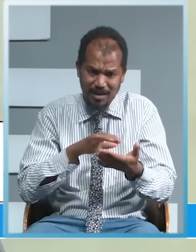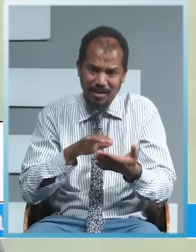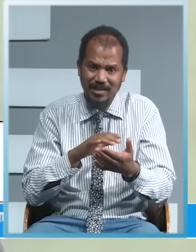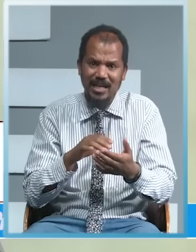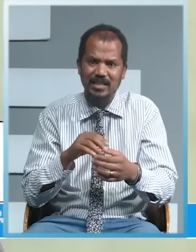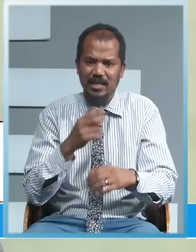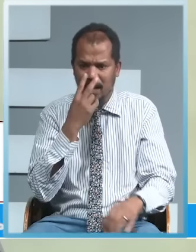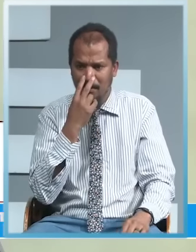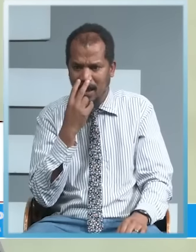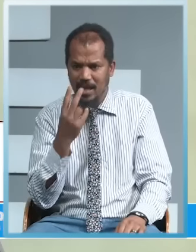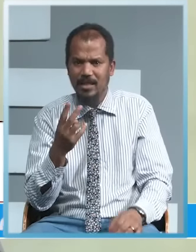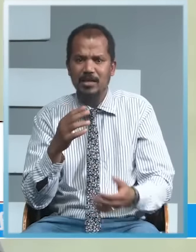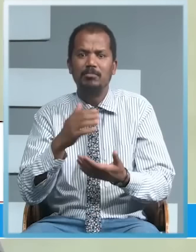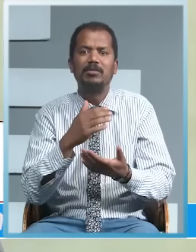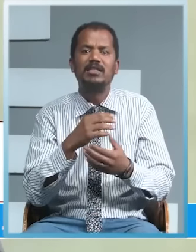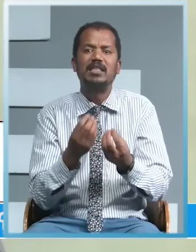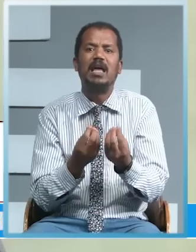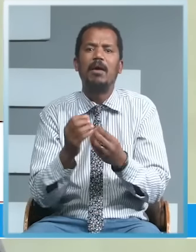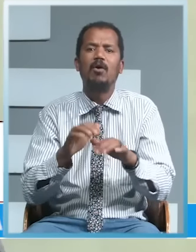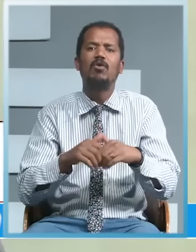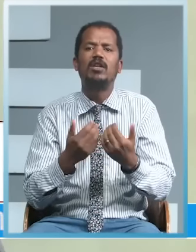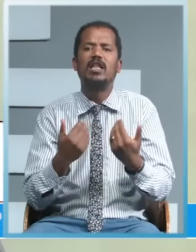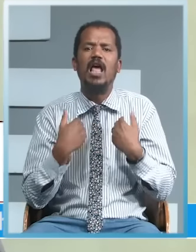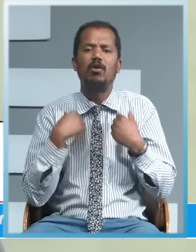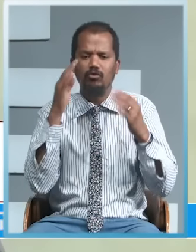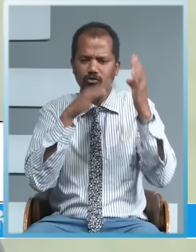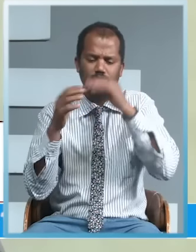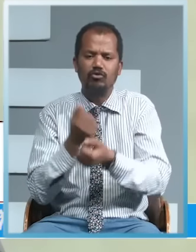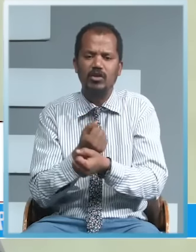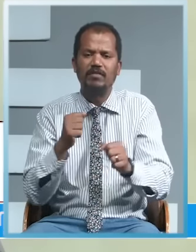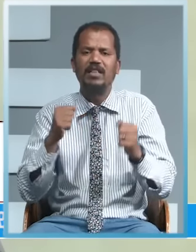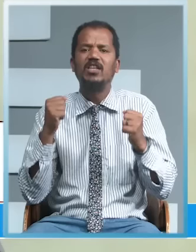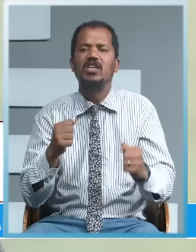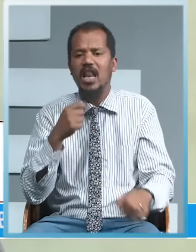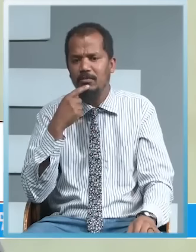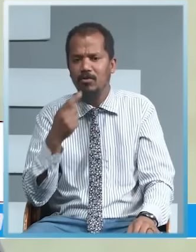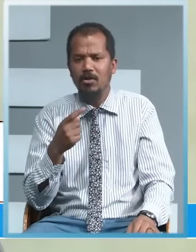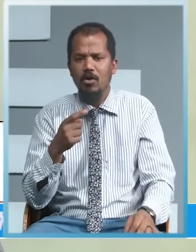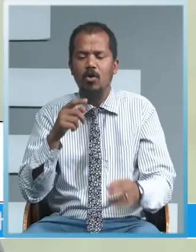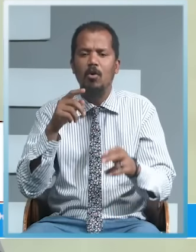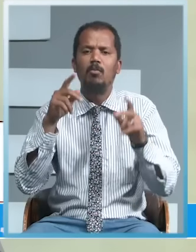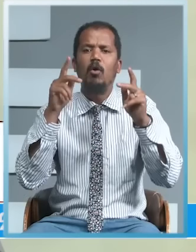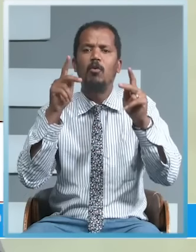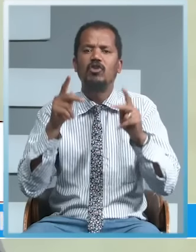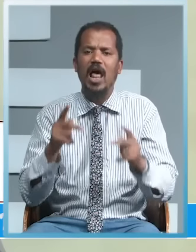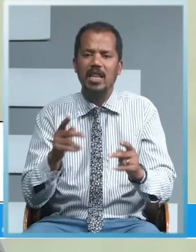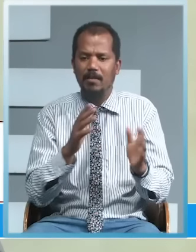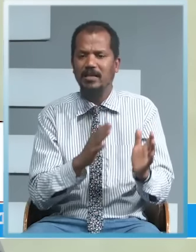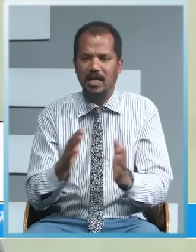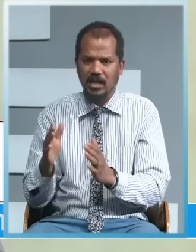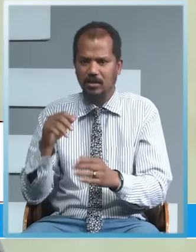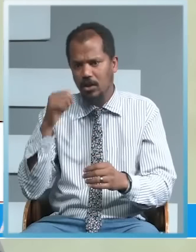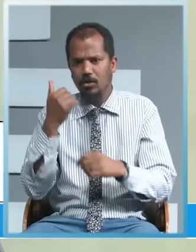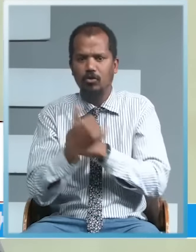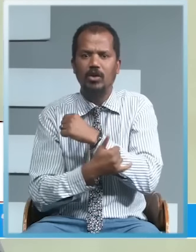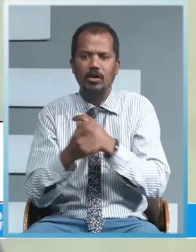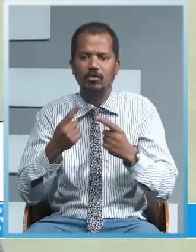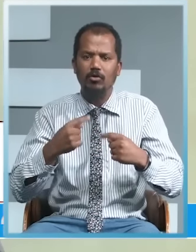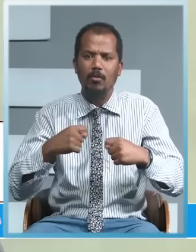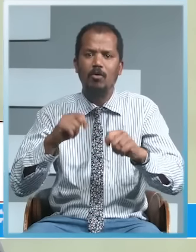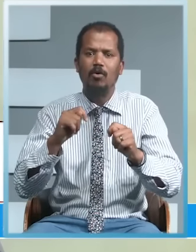የመዳሰስ ምርት ገበያው እንዴት አድርጎ ያሉ ችግሮችን ሊፈታ ይችላል የሚለውን ፕሮፖዛል የማዘጋጀት የሌሎች ሀገራትን